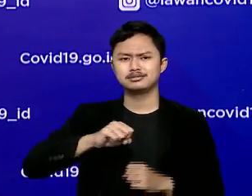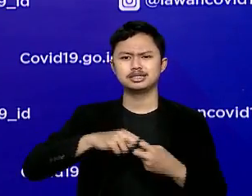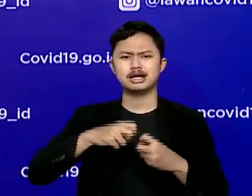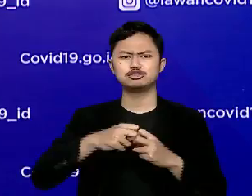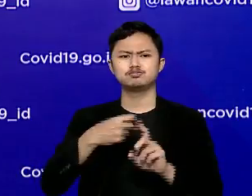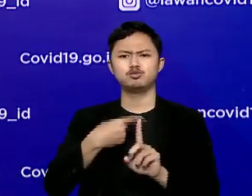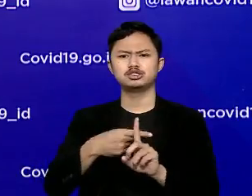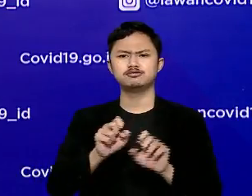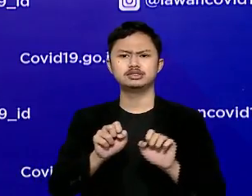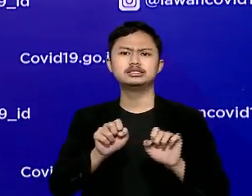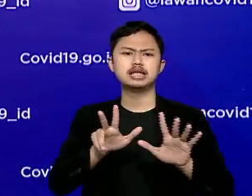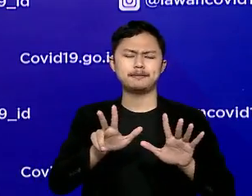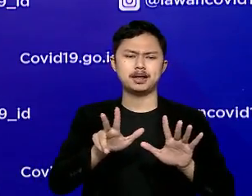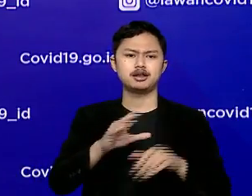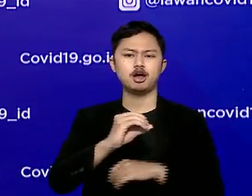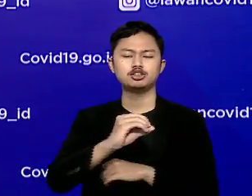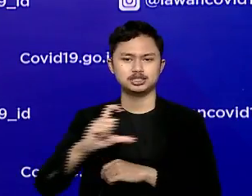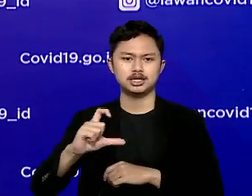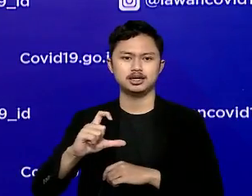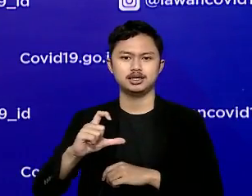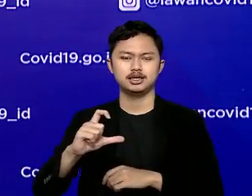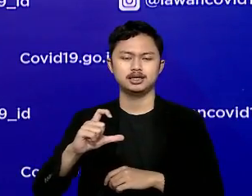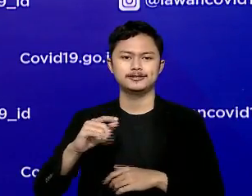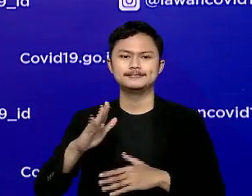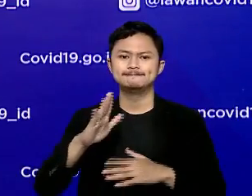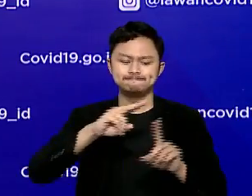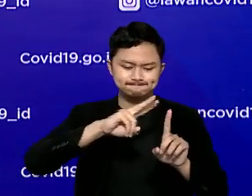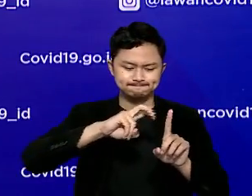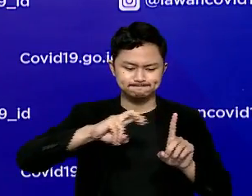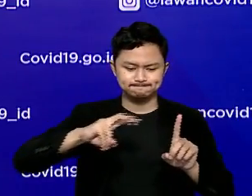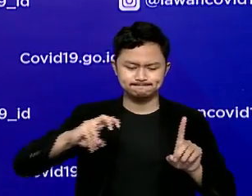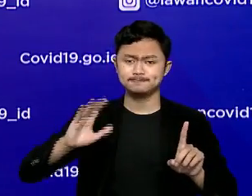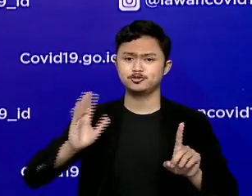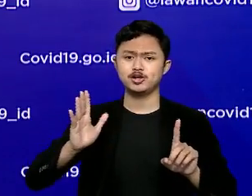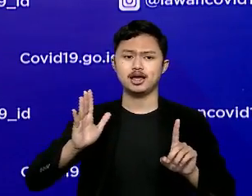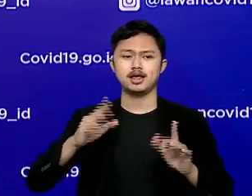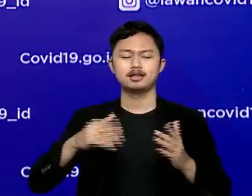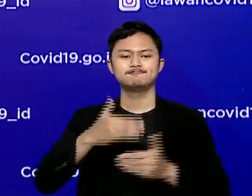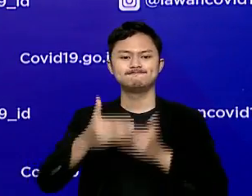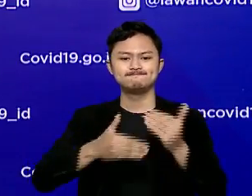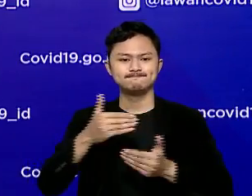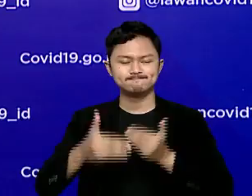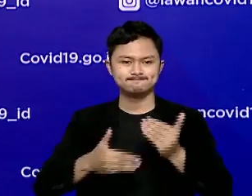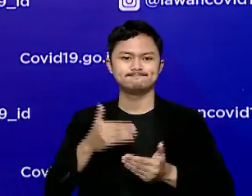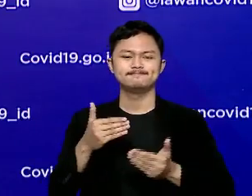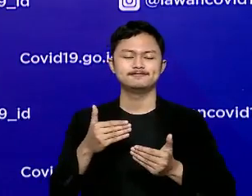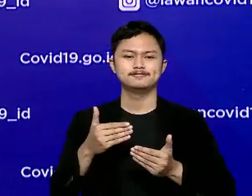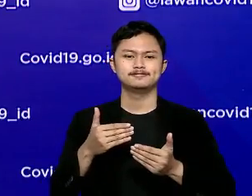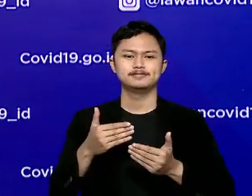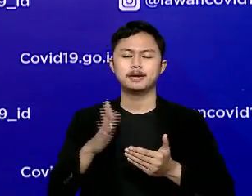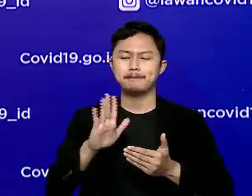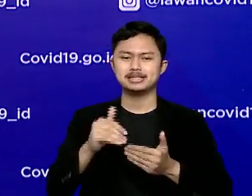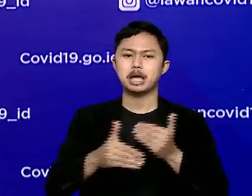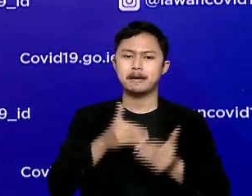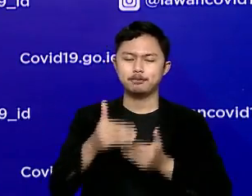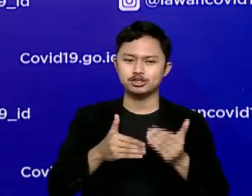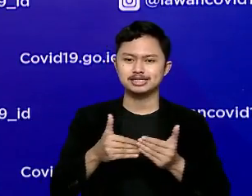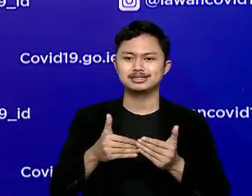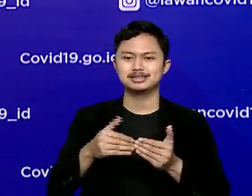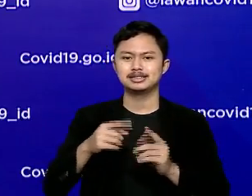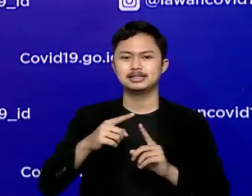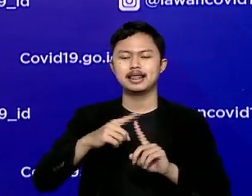kasus positif bervarian Omikron telah di-screening di pintu kedatangan dan segera diisolasi dan ditangani oleh